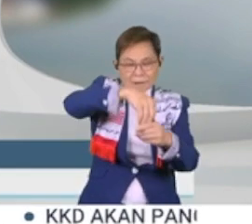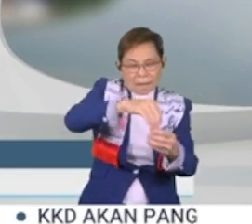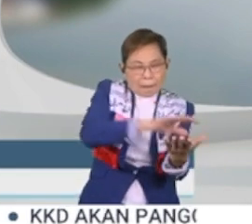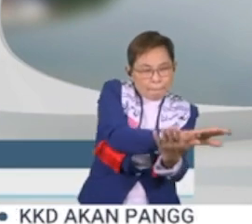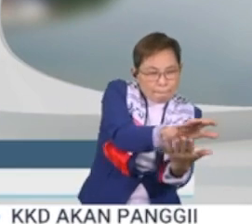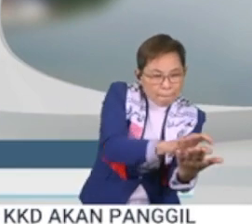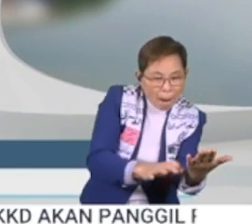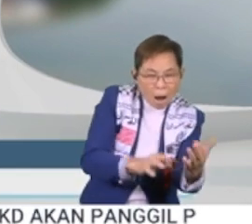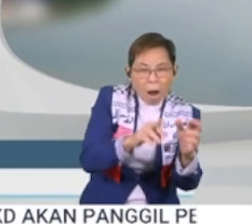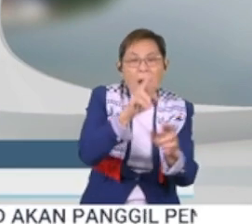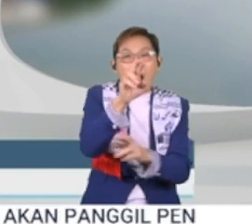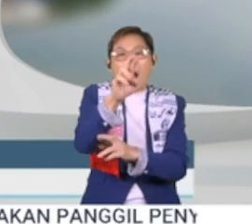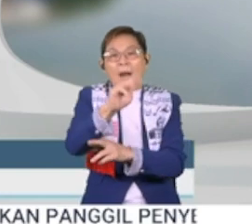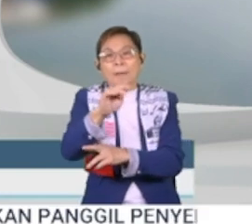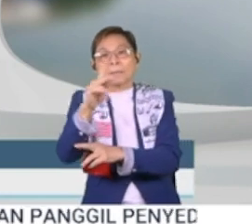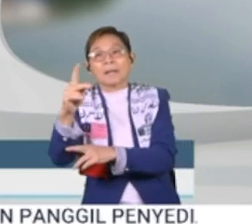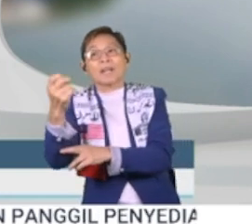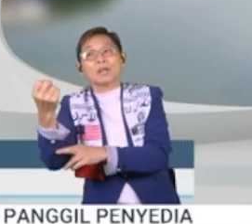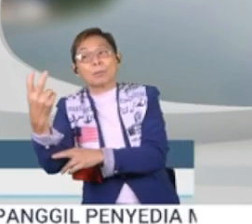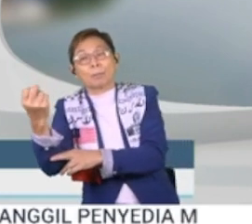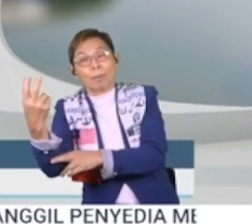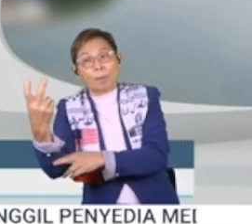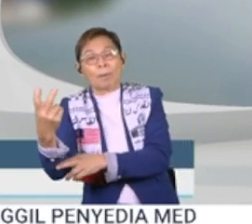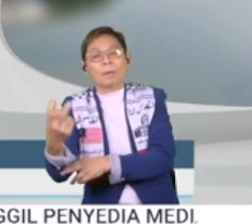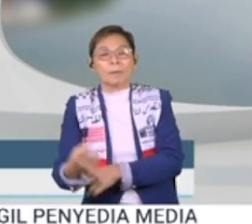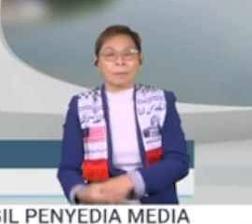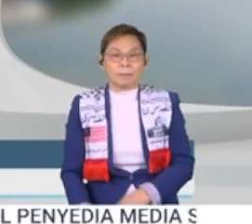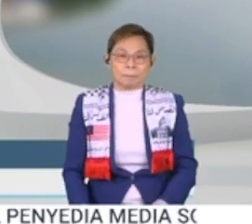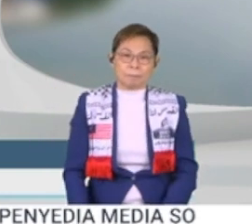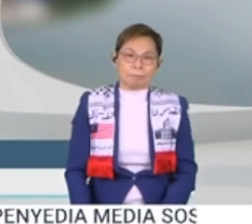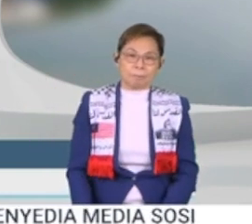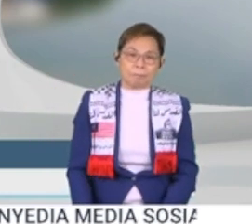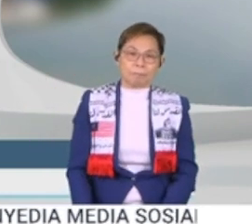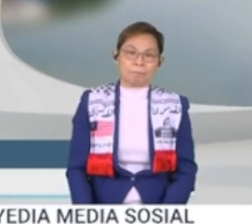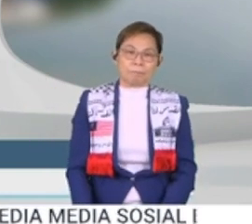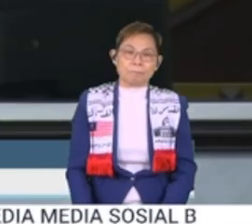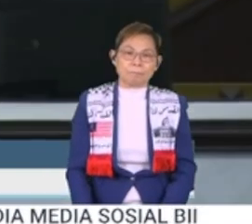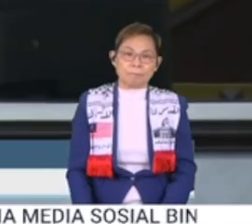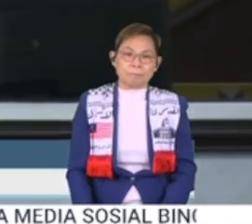keempat rancangan Malaysia ke-12 Rp4 RM